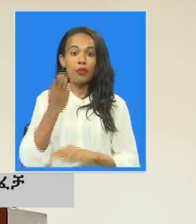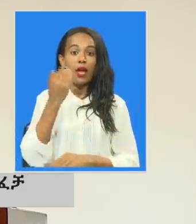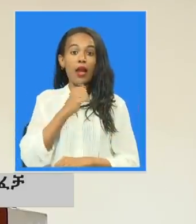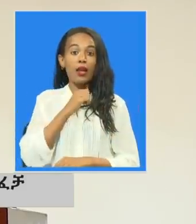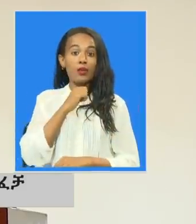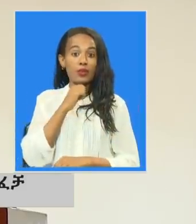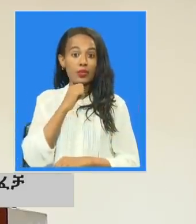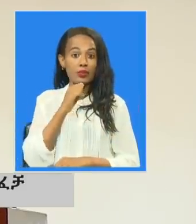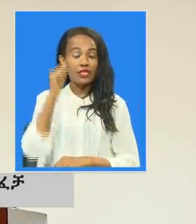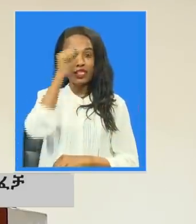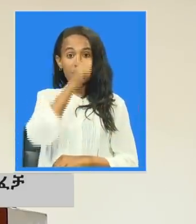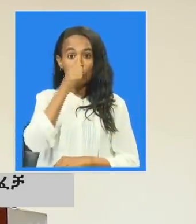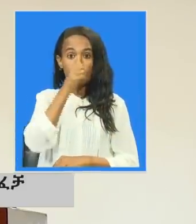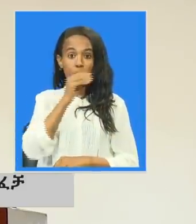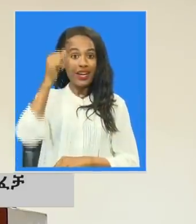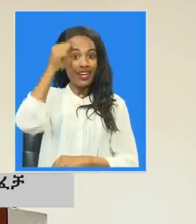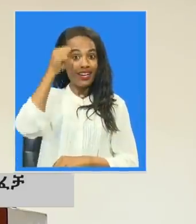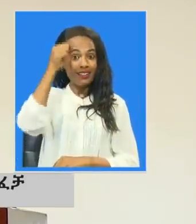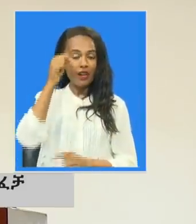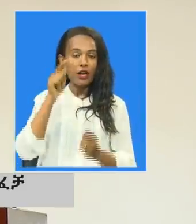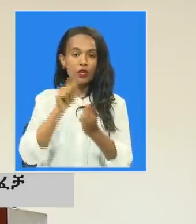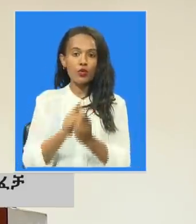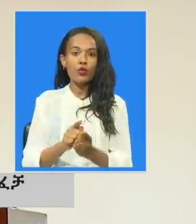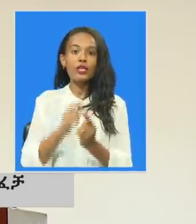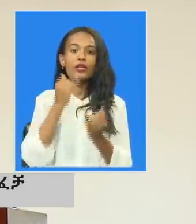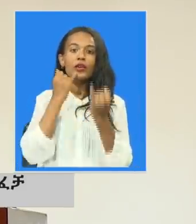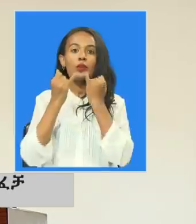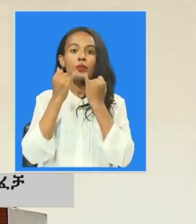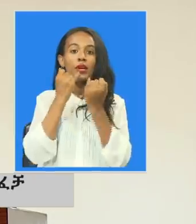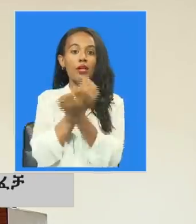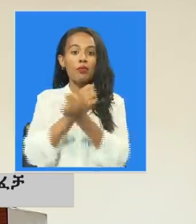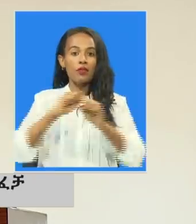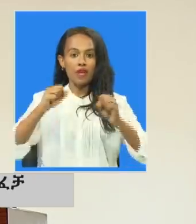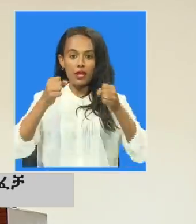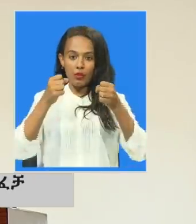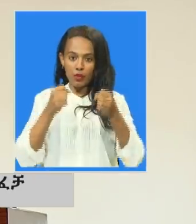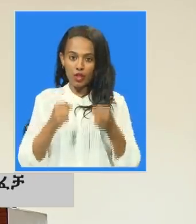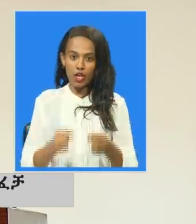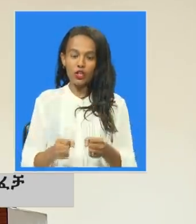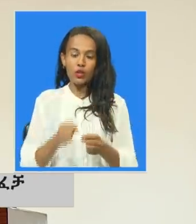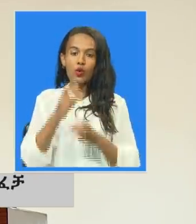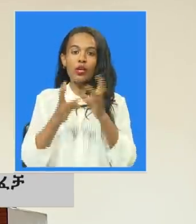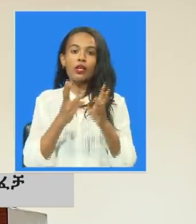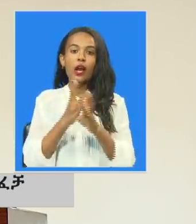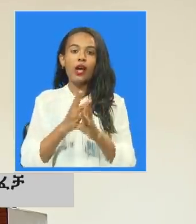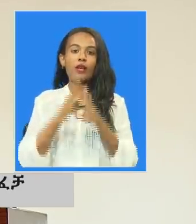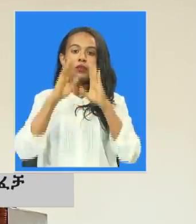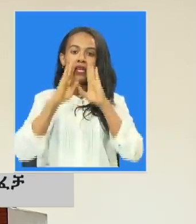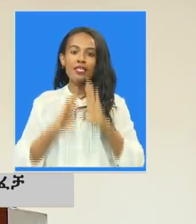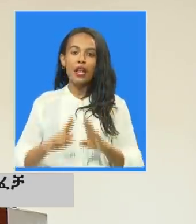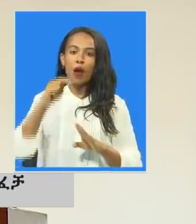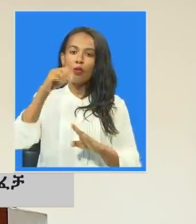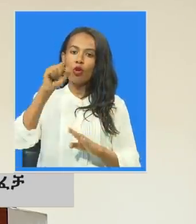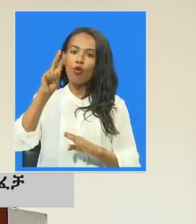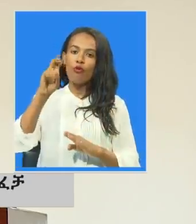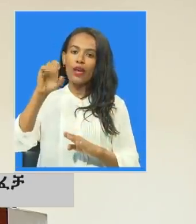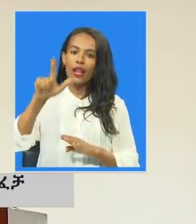ያልነበረበትን የኢትዮጵያና የኤርትራ ግንኙነት በእርቅ መፍታት በመቻላቸው የዓለም የሰላም ኖቤል